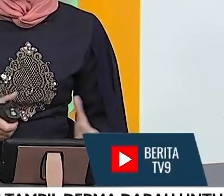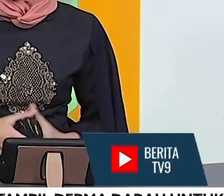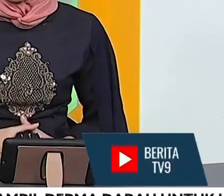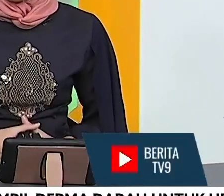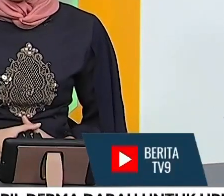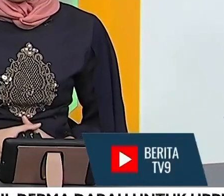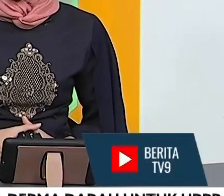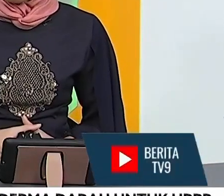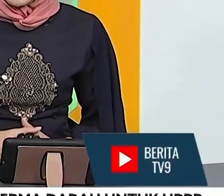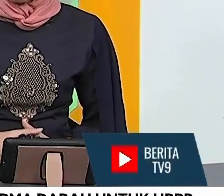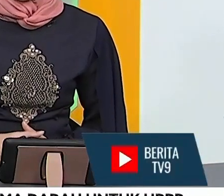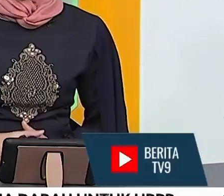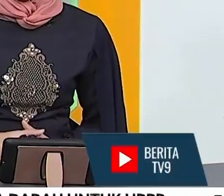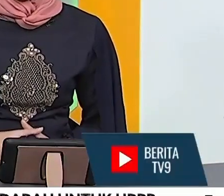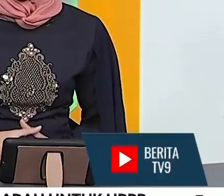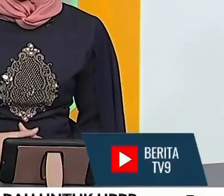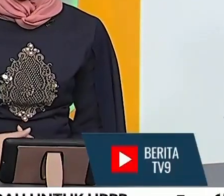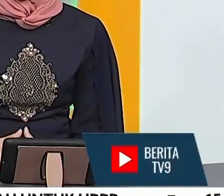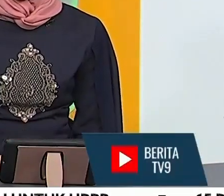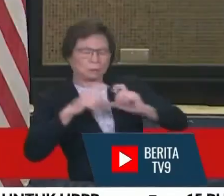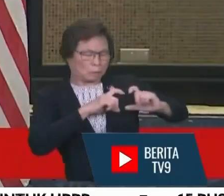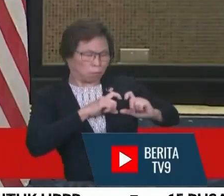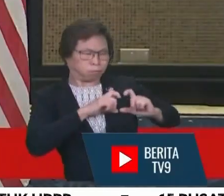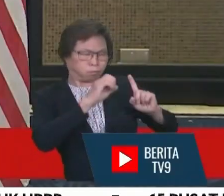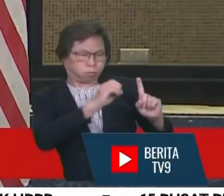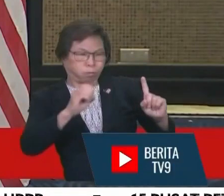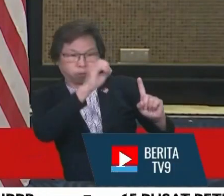dengan komited dan lebih proaktif.